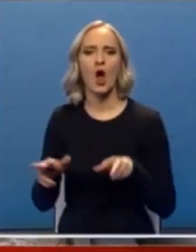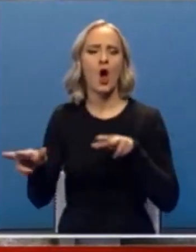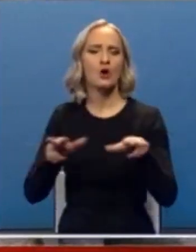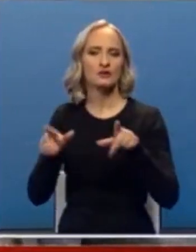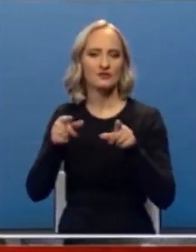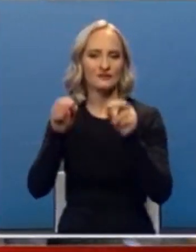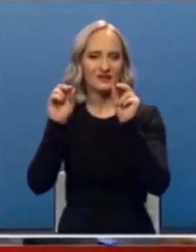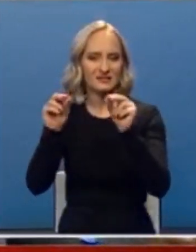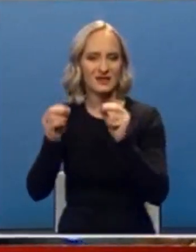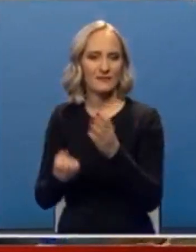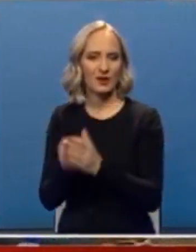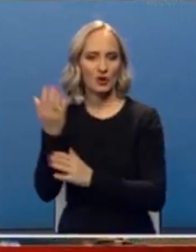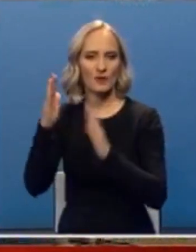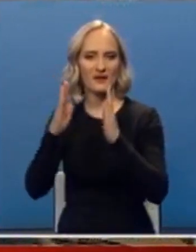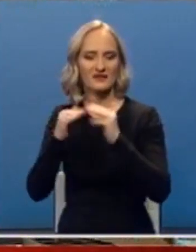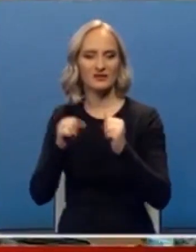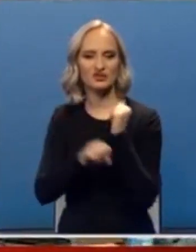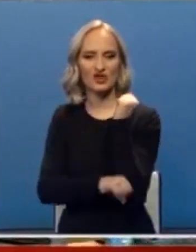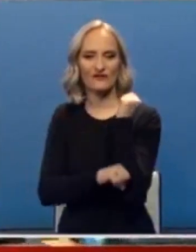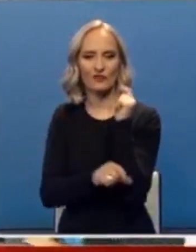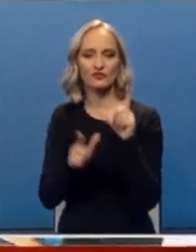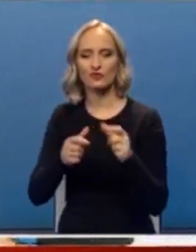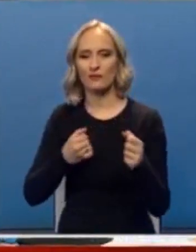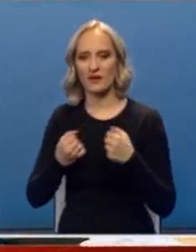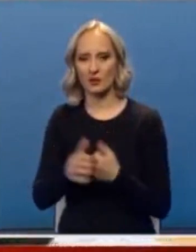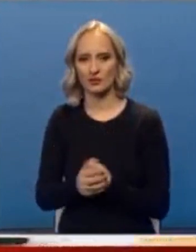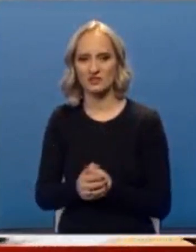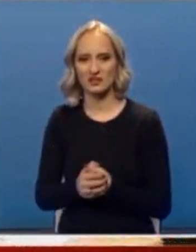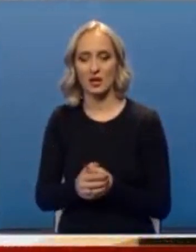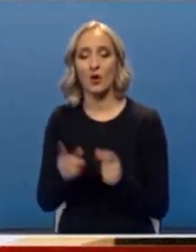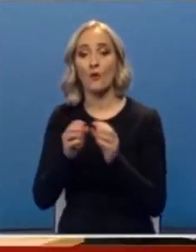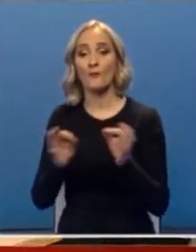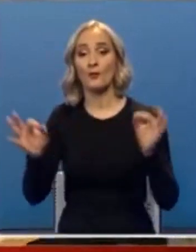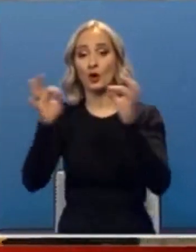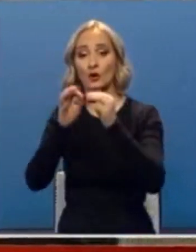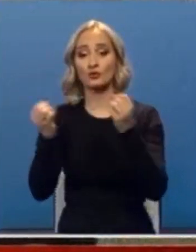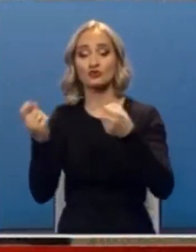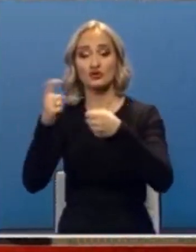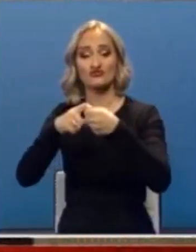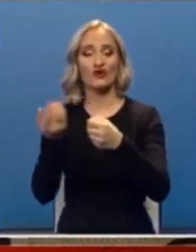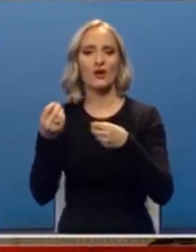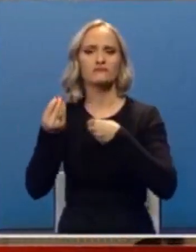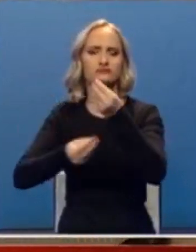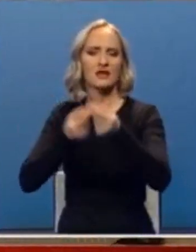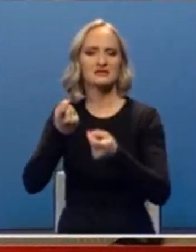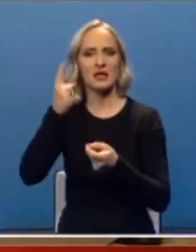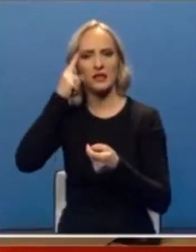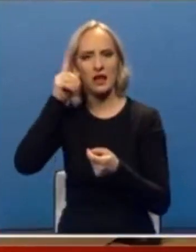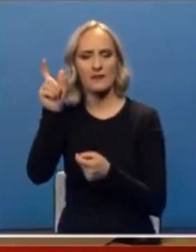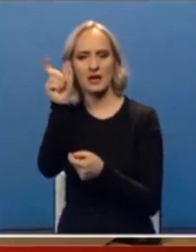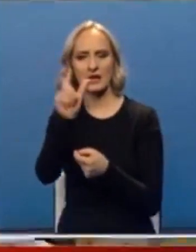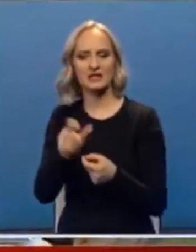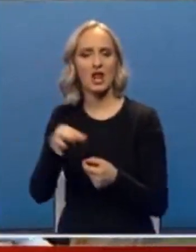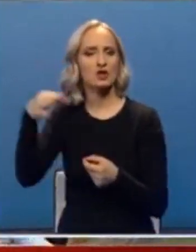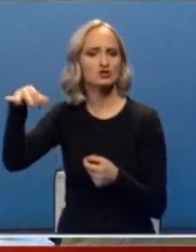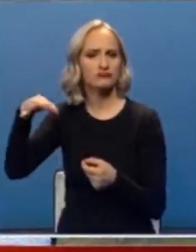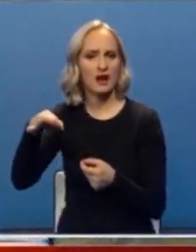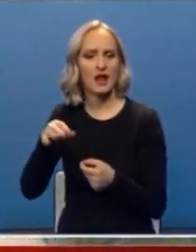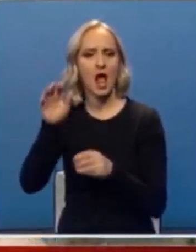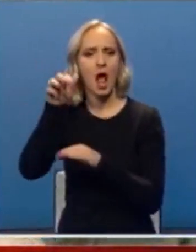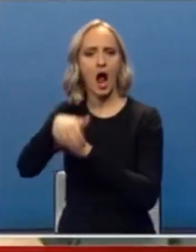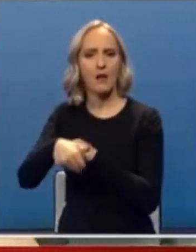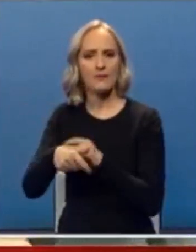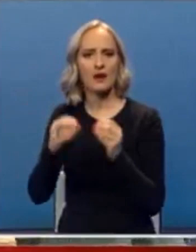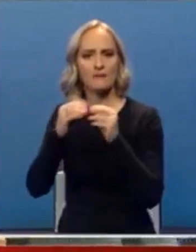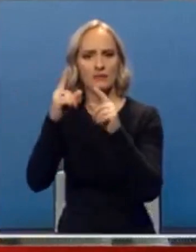Koordinator seminara je Prirodno-matematički fakultet u Banja Luci. U projektu učestvuju izlagači iz Japana, Italije, Španije,